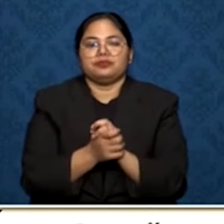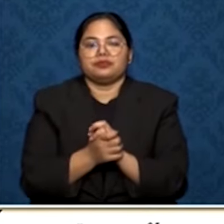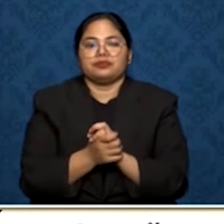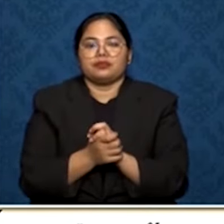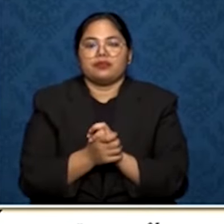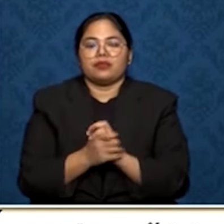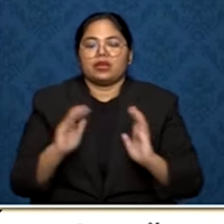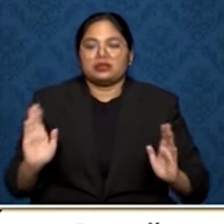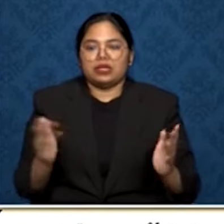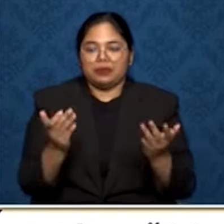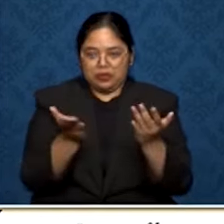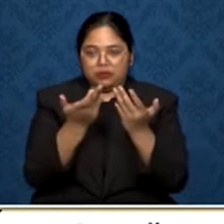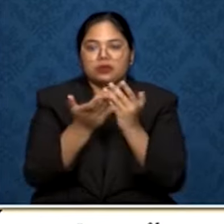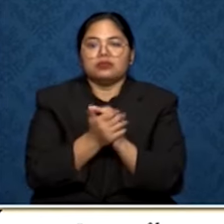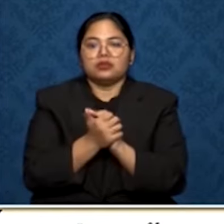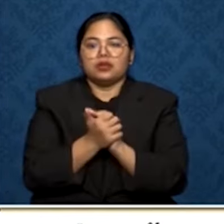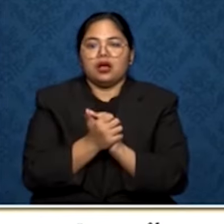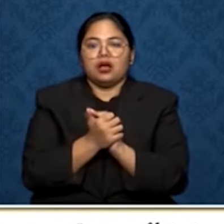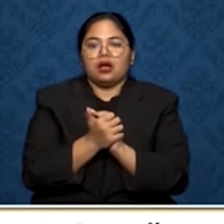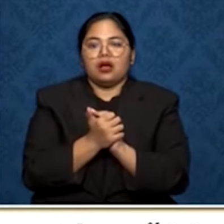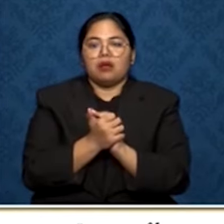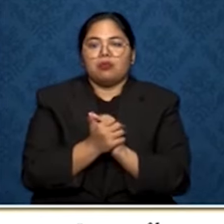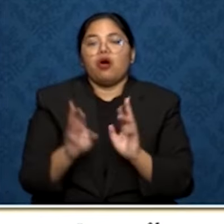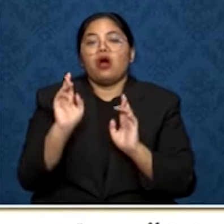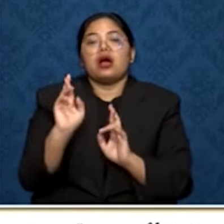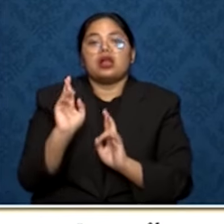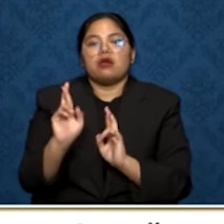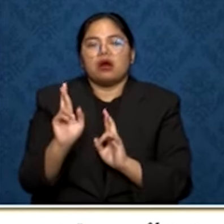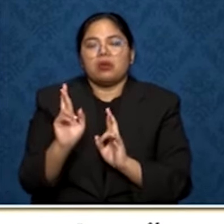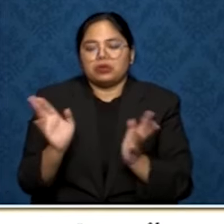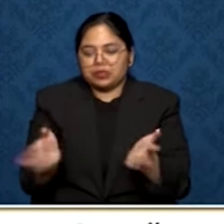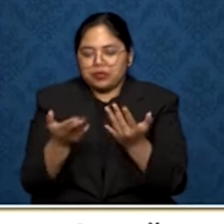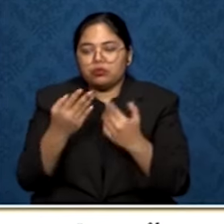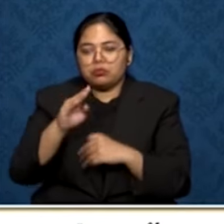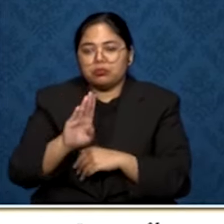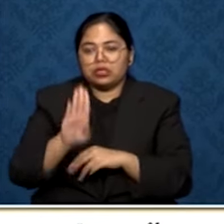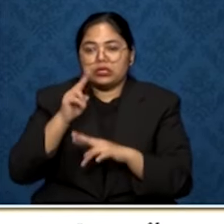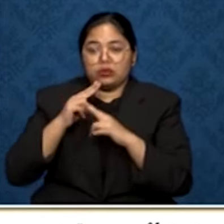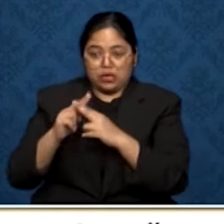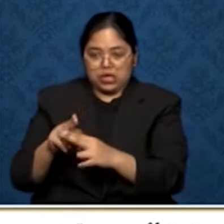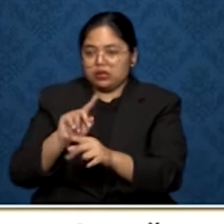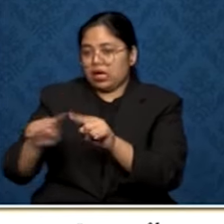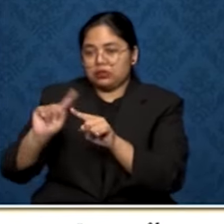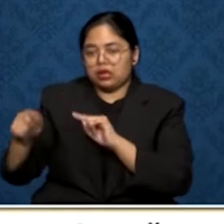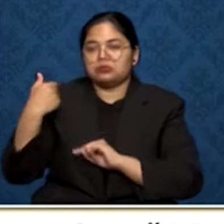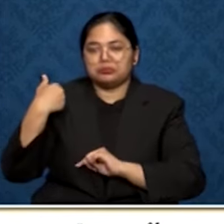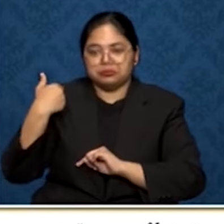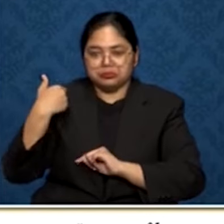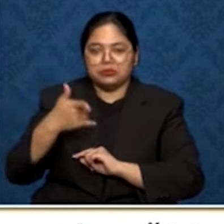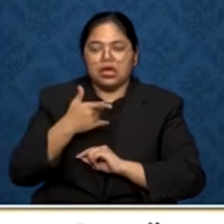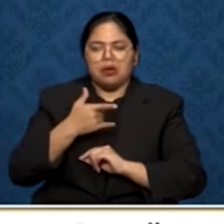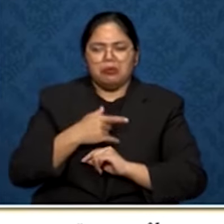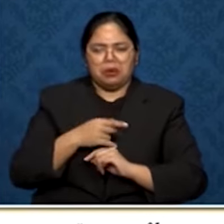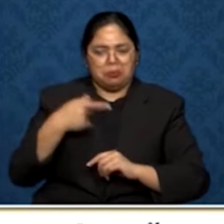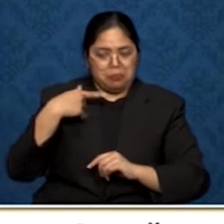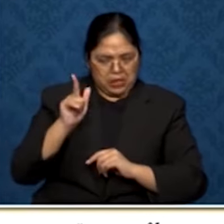ถ้มาทานเราสัสนุนเนี่ผมเข้ใจวอันนี้ต้ใช้ควระบรน์อาวางขาการสัสนุนเอกชนเี่ยมทำให้มีผปโยชทัซ้อนได้แต่